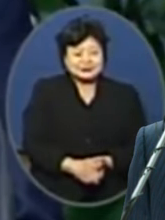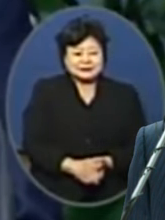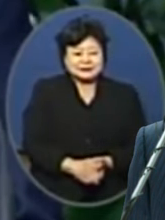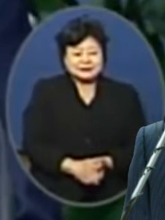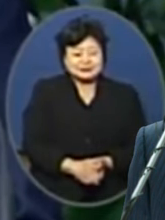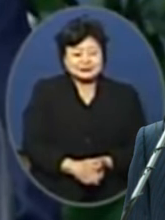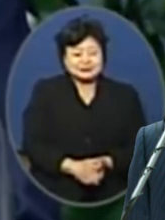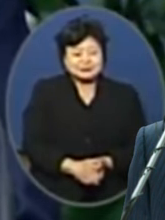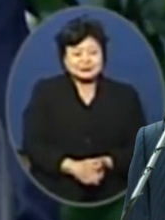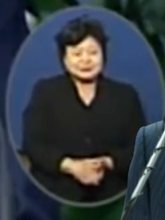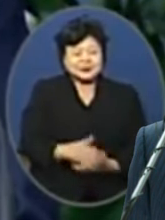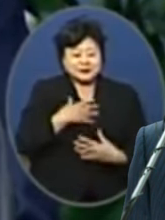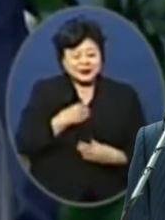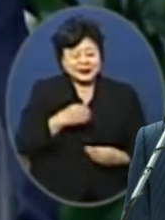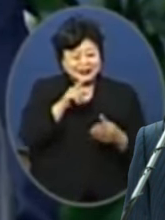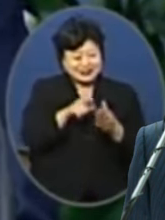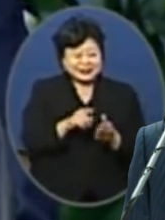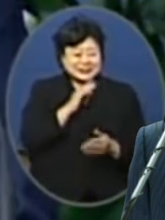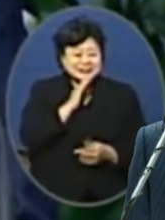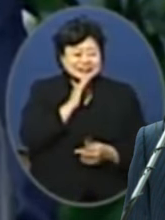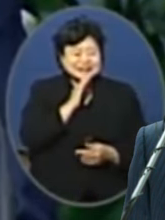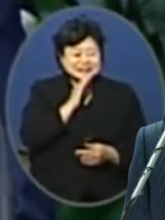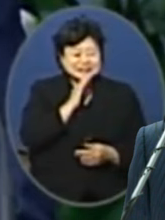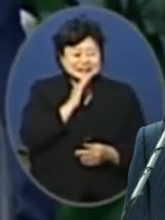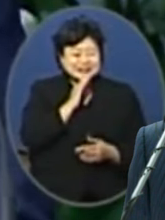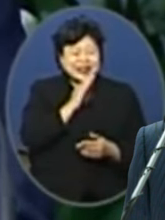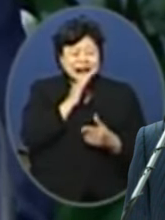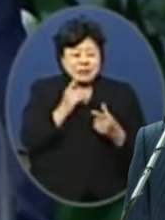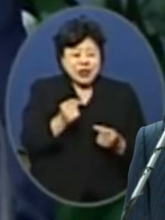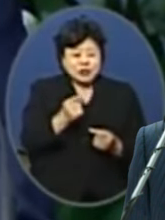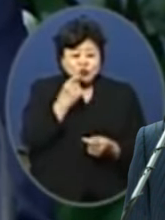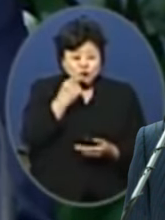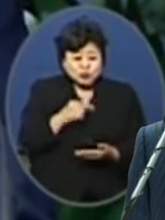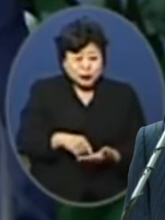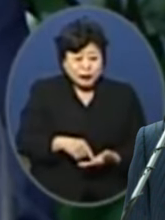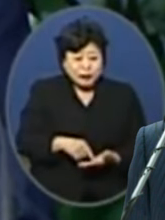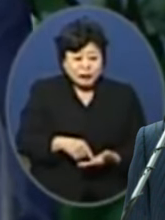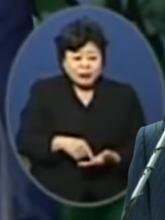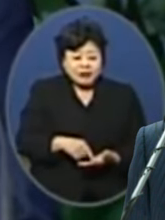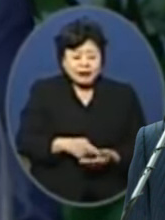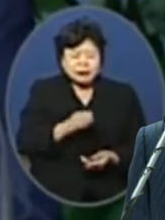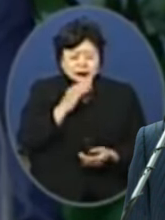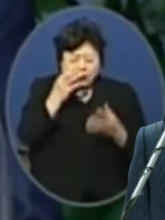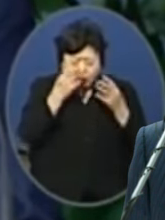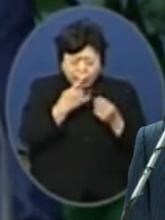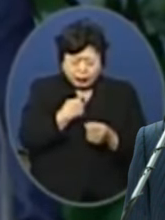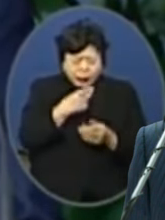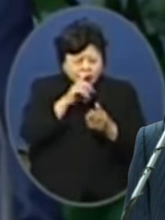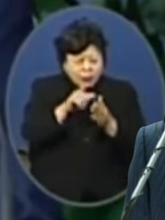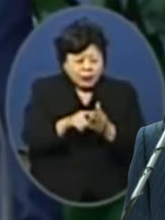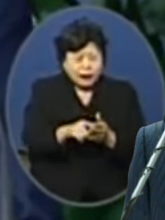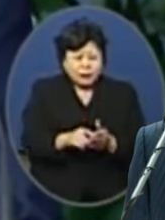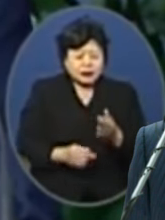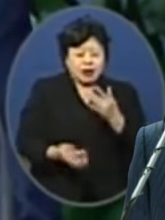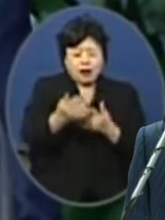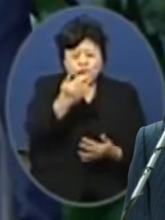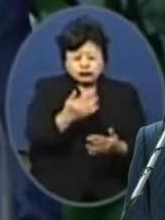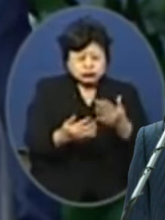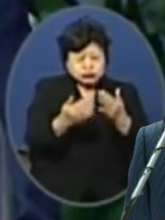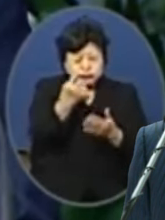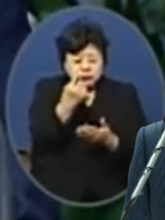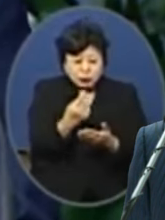아멘 편안할 때는 참 아 아멘 하기가 쉽습니다 그러나 진짜 고난이 다가와서 불길이